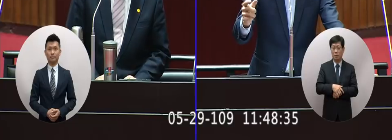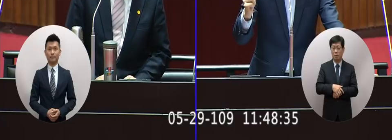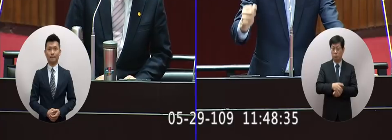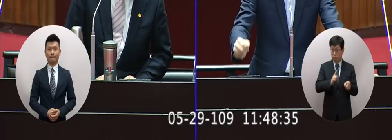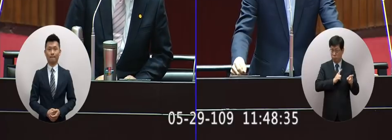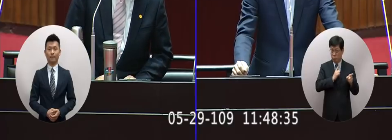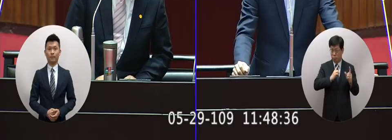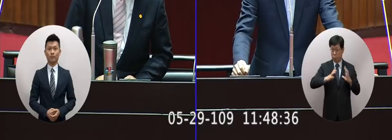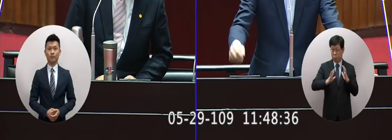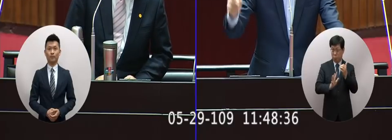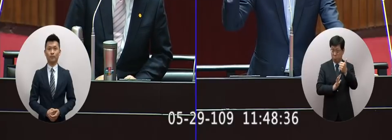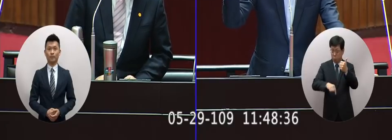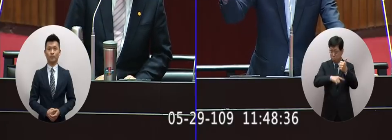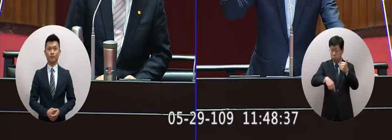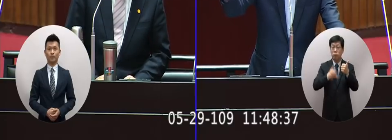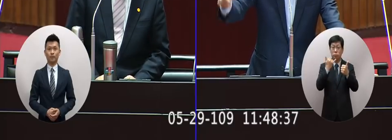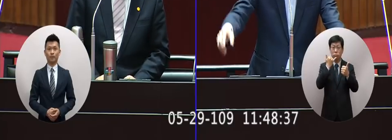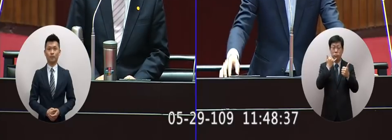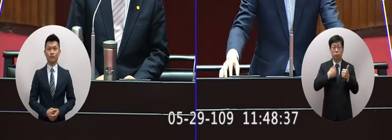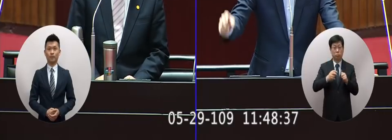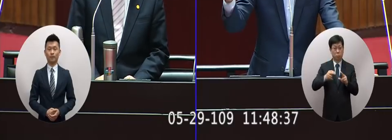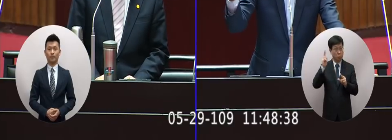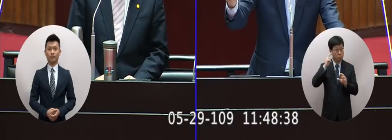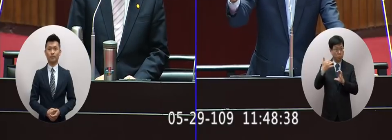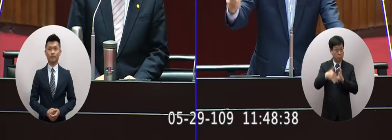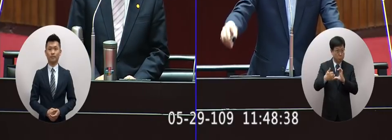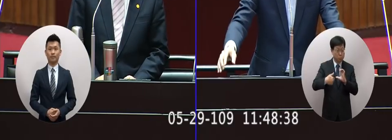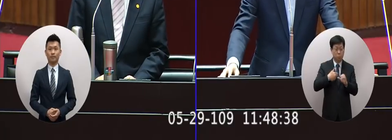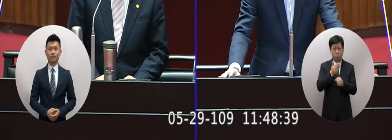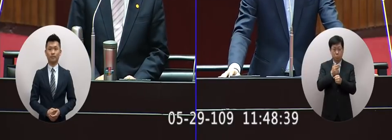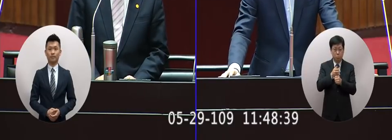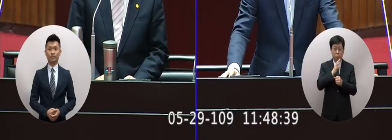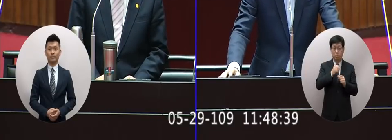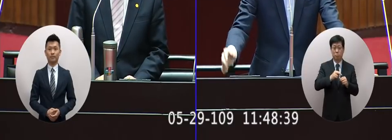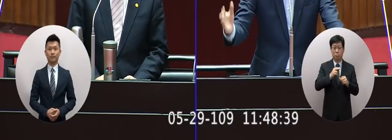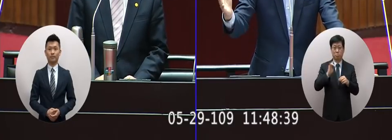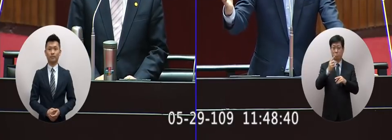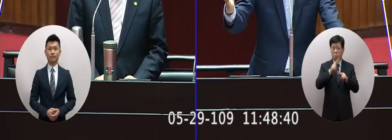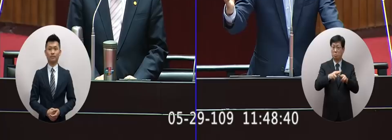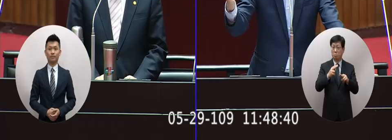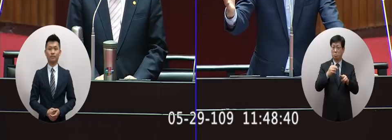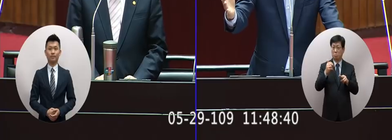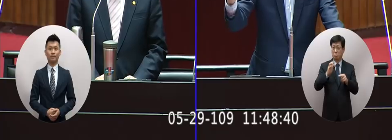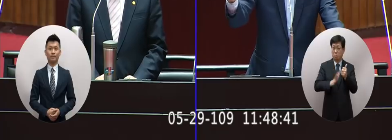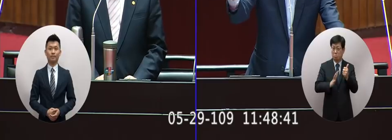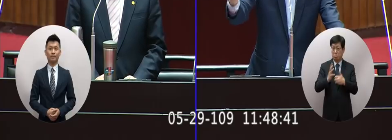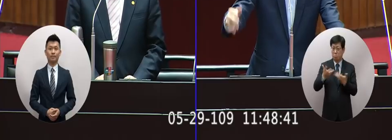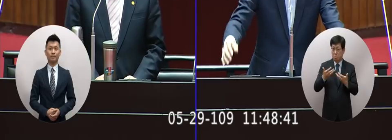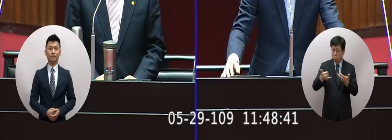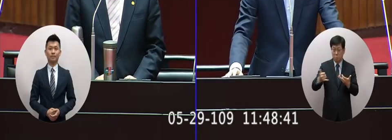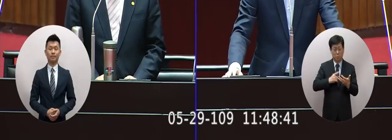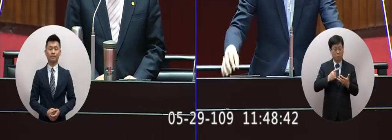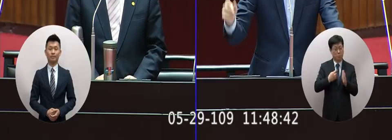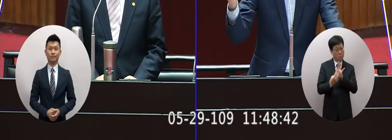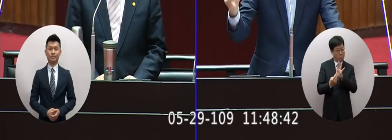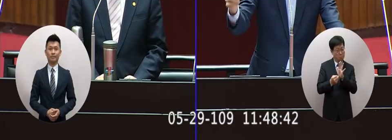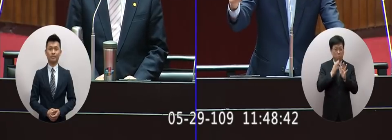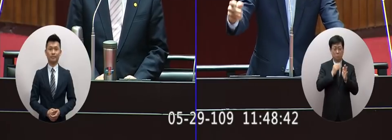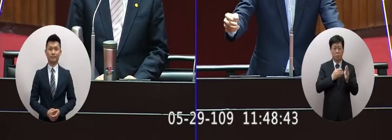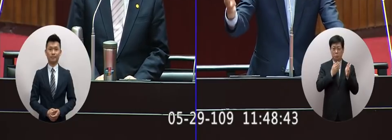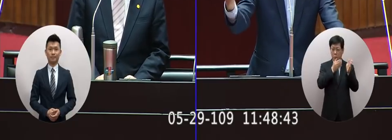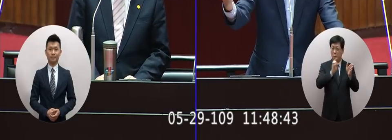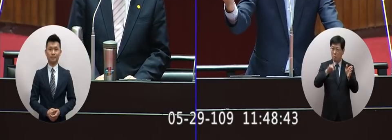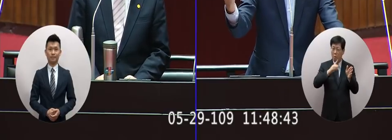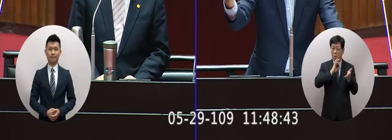你的官员都可以上广播节目，龚明鑫政委大大的讲振兴券的方向，